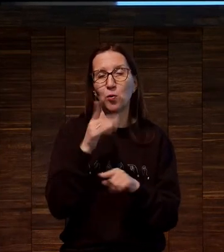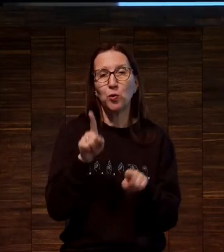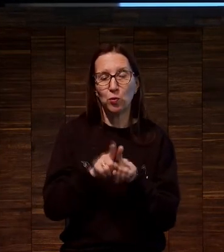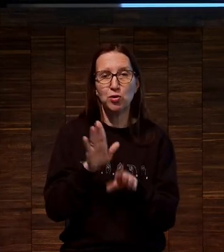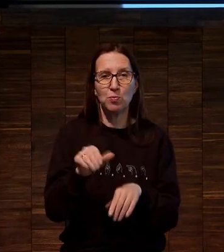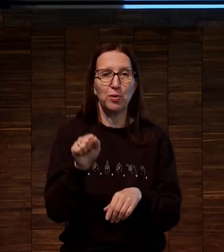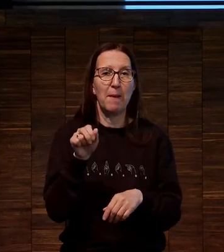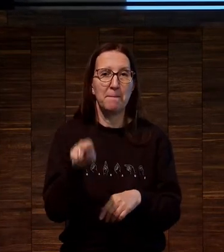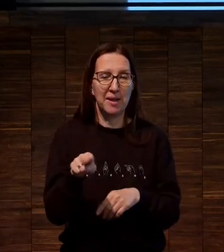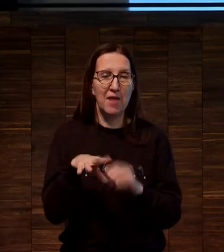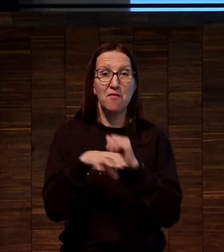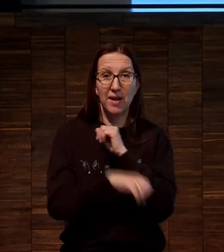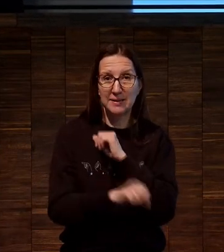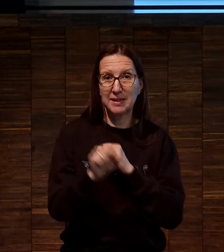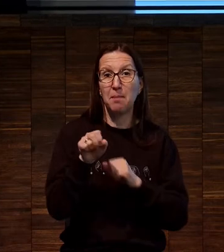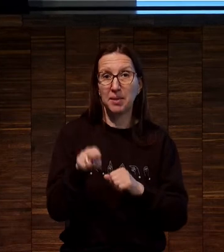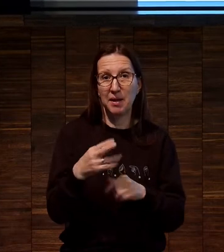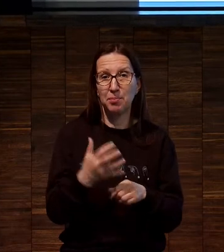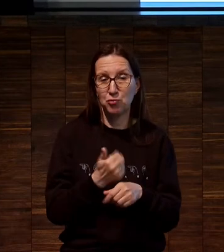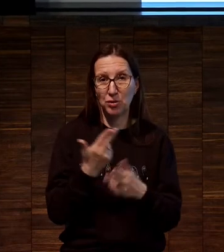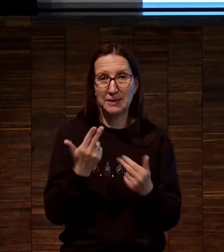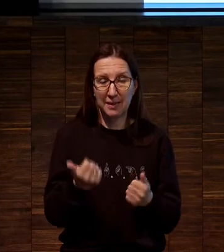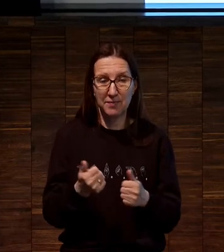в апреле. В конце апреля, да?